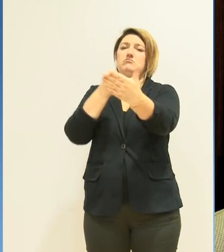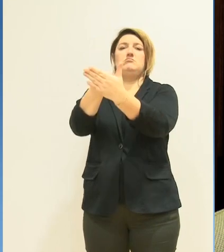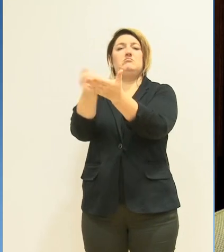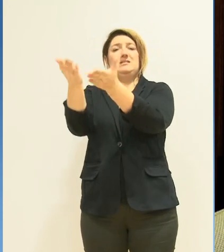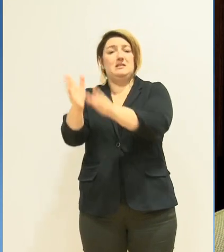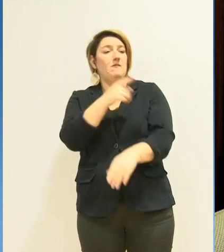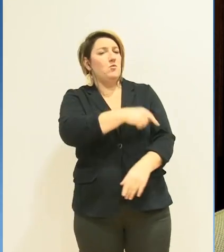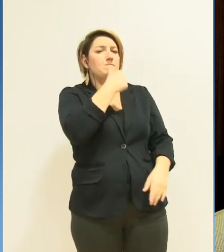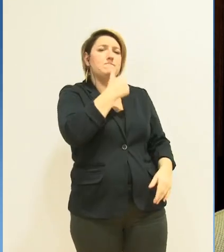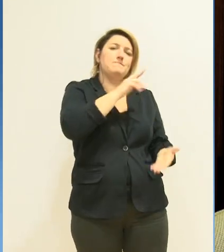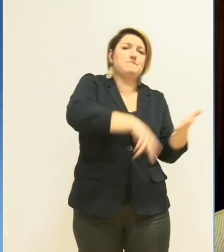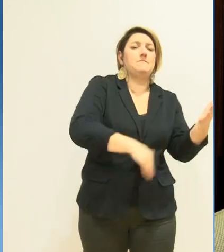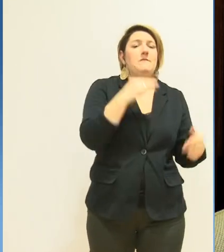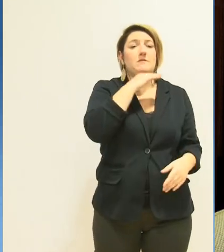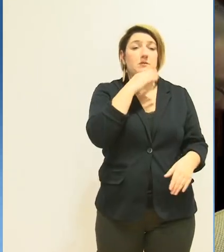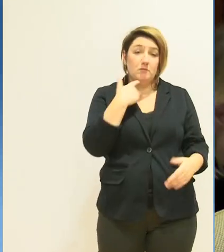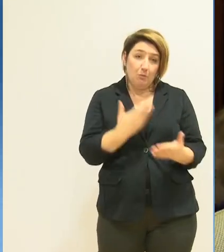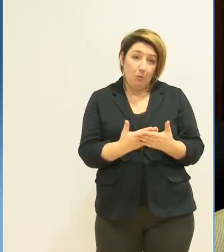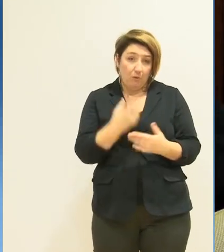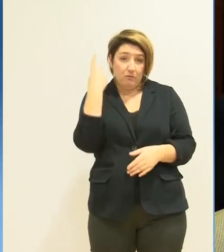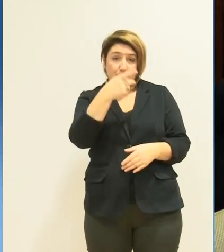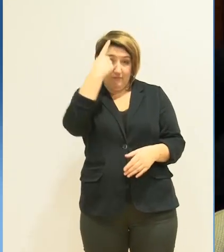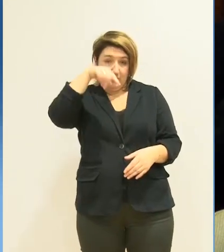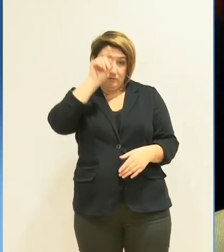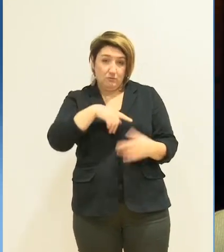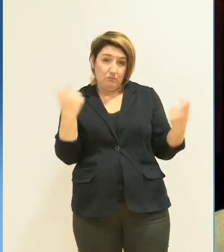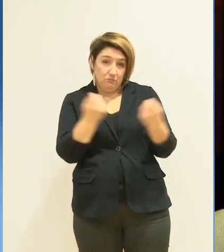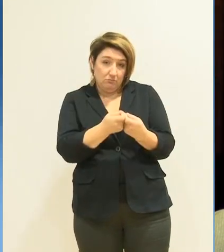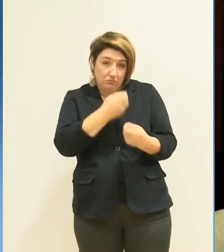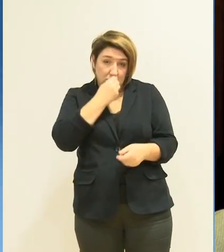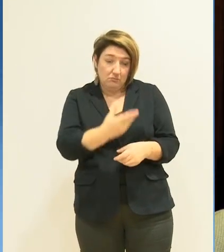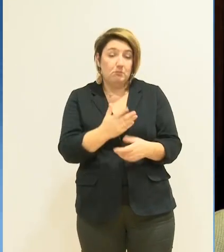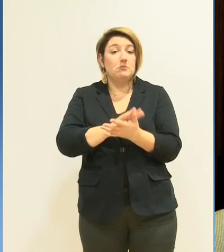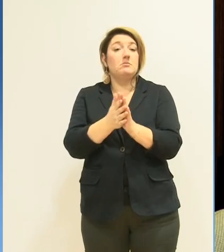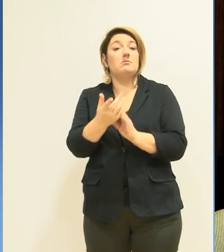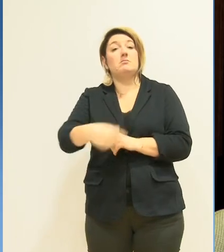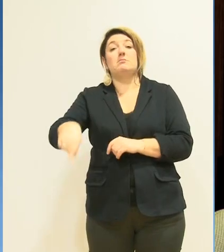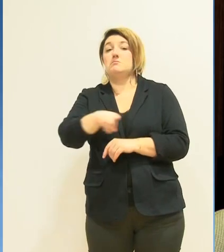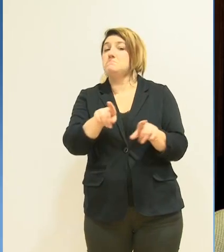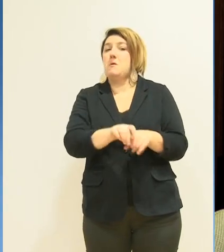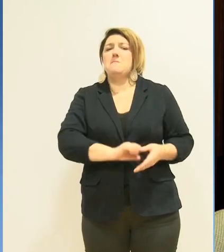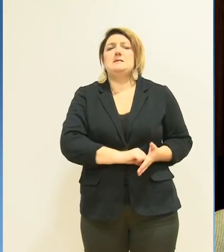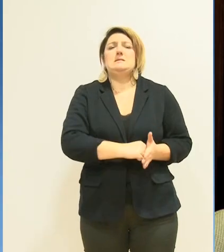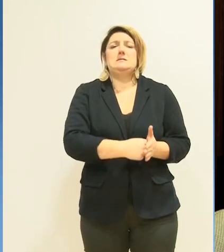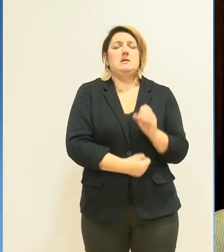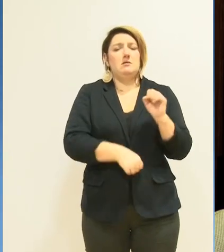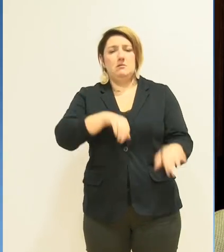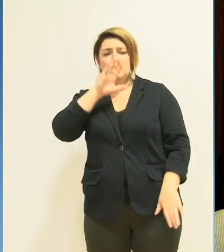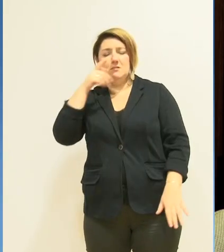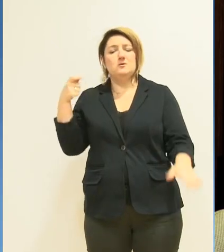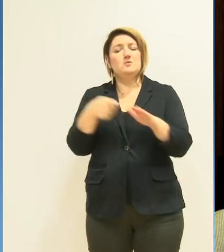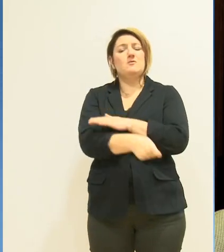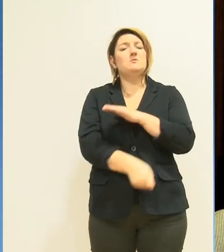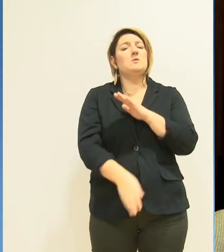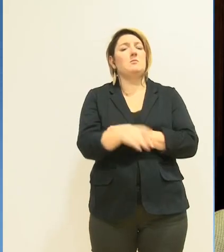contrainte était en cohérence avec vos choix pour les associations aussi c'est la purge osterrieth r les subventions sont passés de